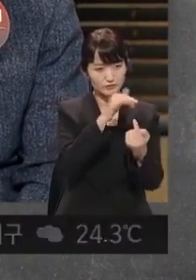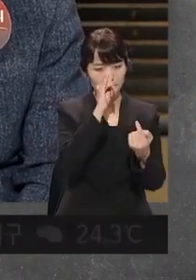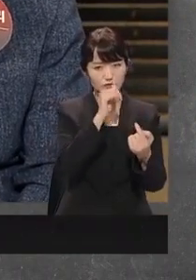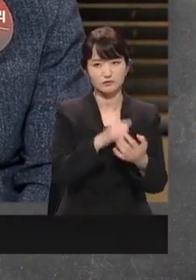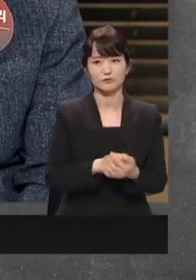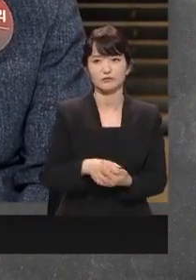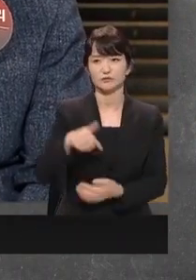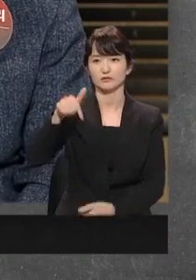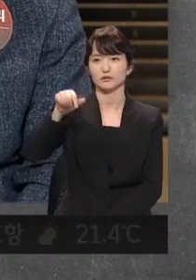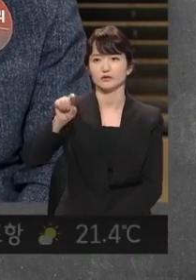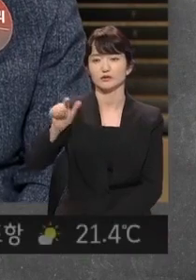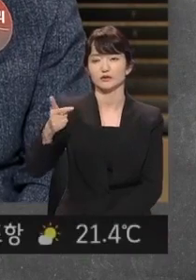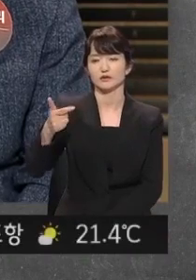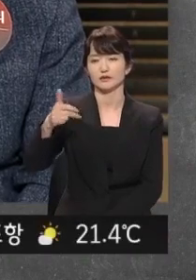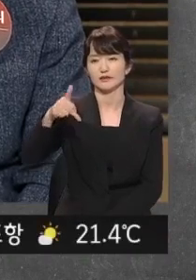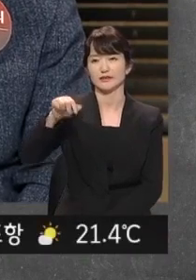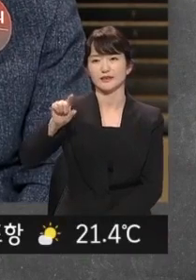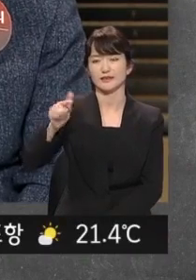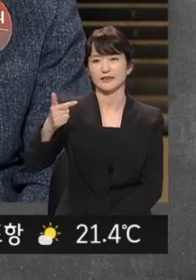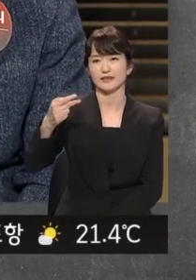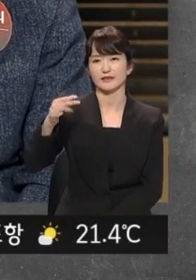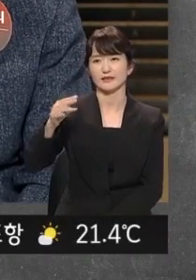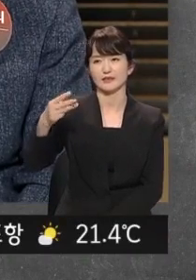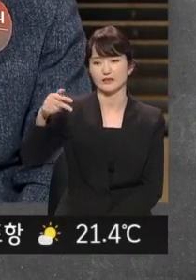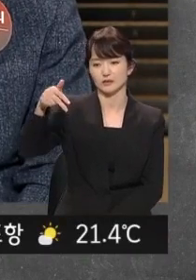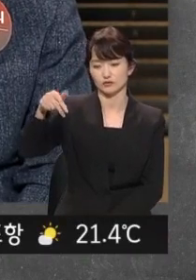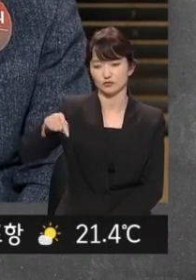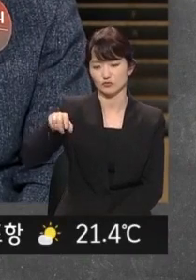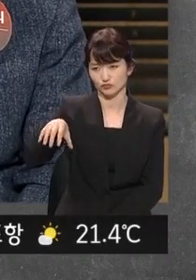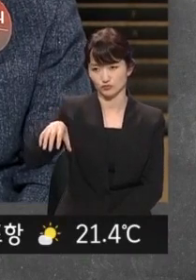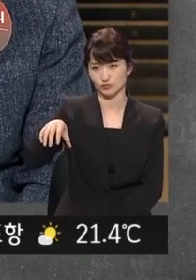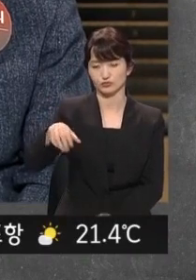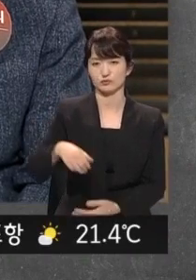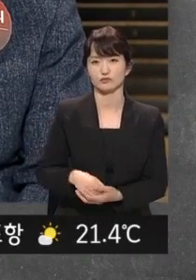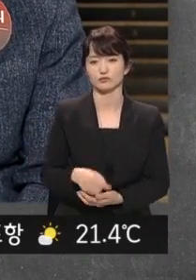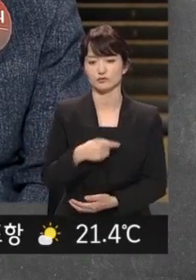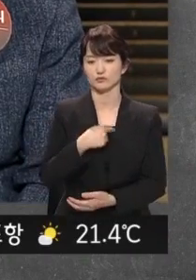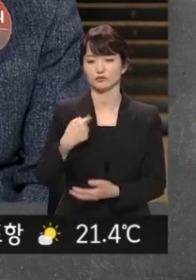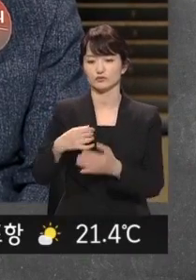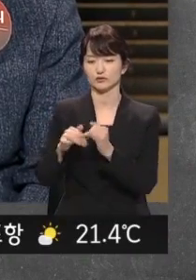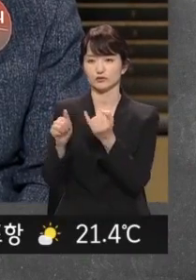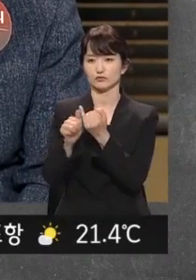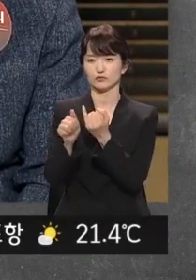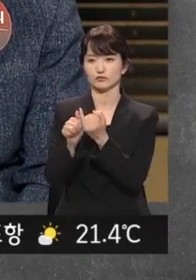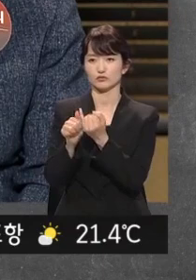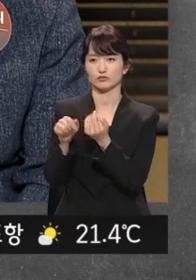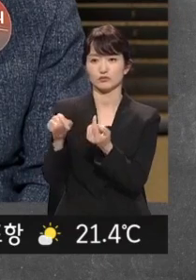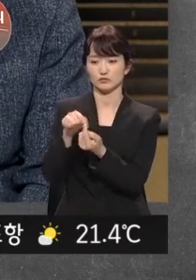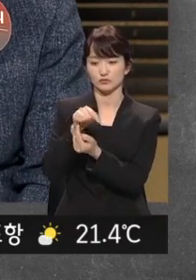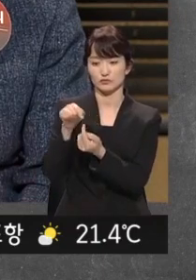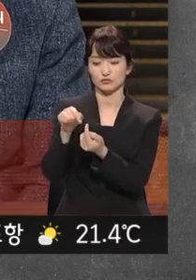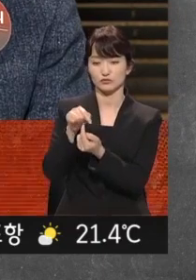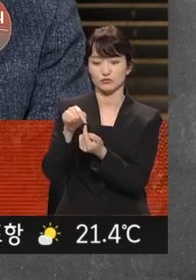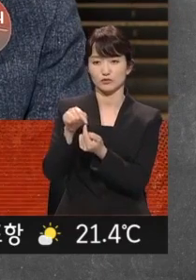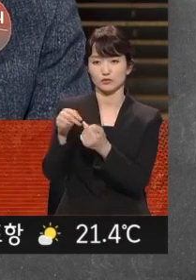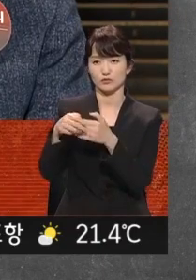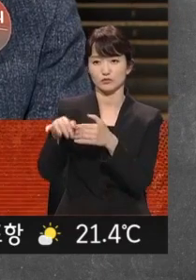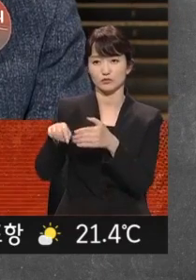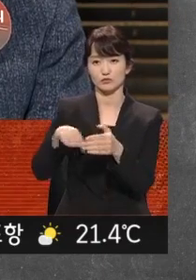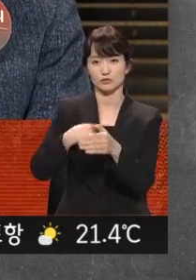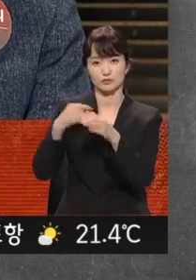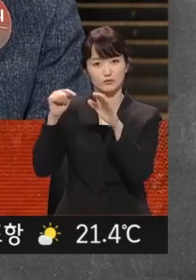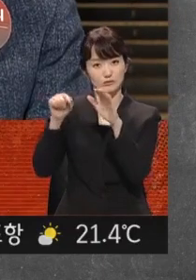프놈펜도 아니고 한 달주라는 그 약간 그 교외로 가서 그것도 중국인 부부가 운영하는 병원을 혼자서 찾아갔다